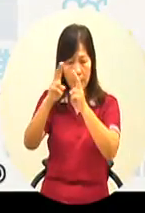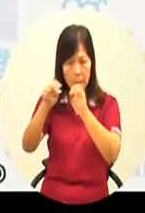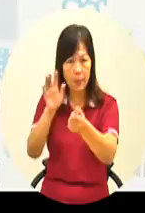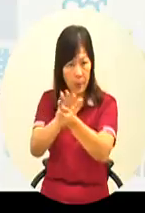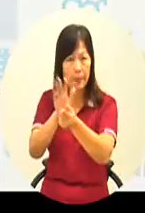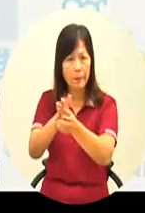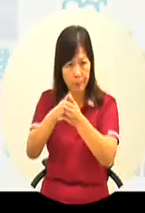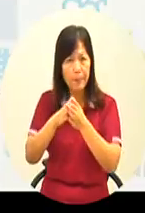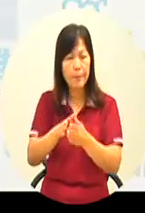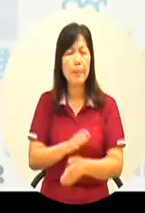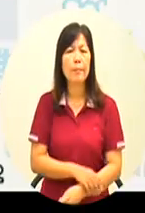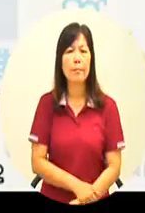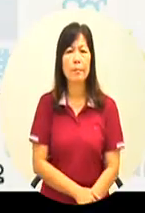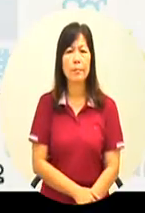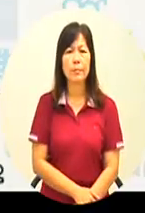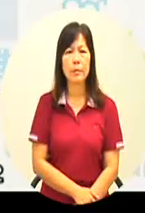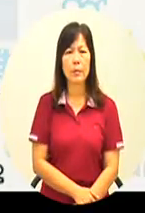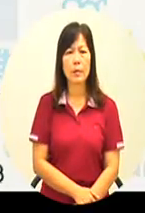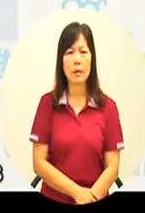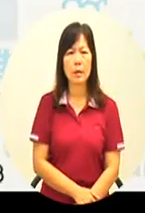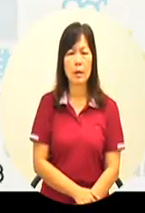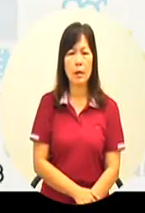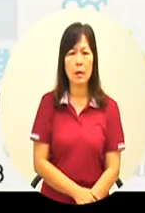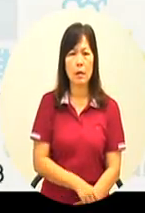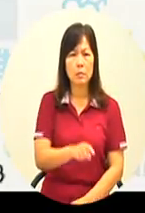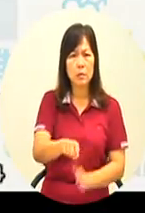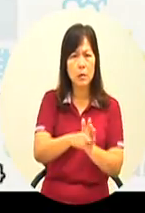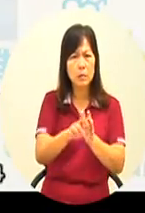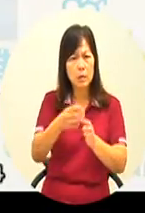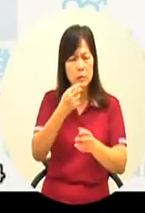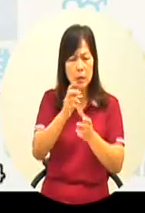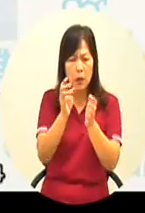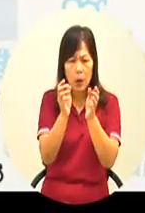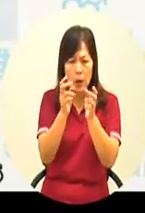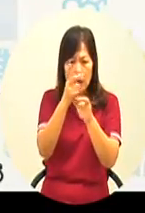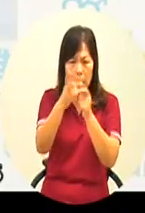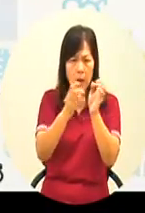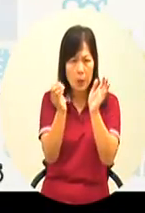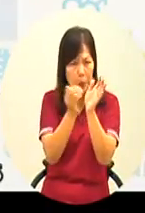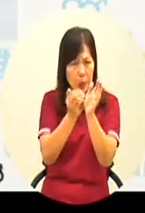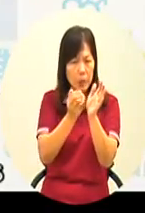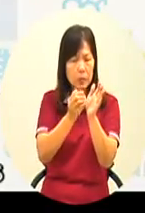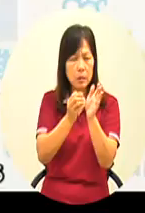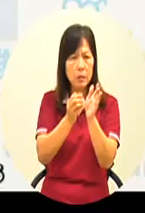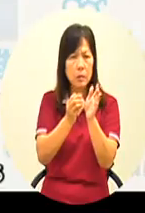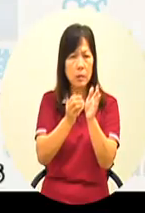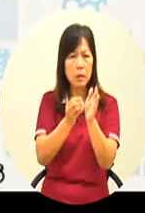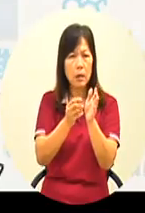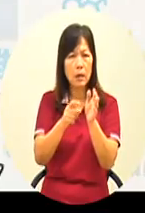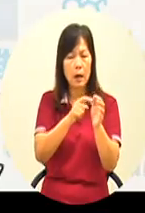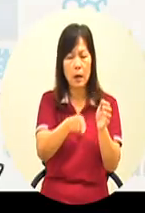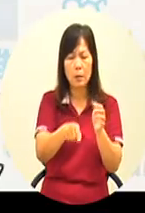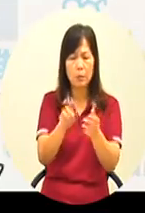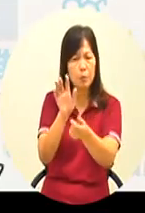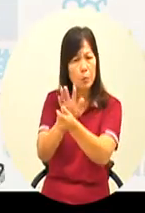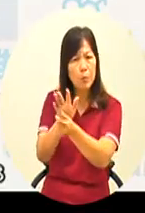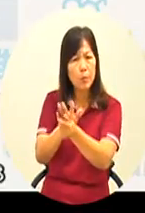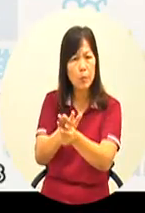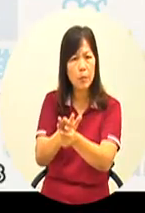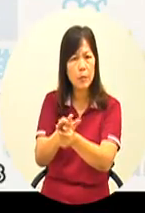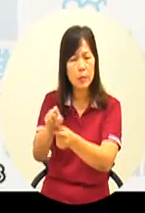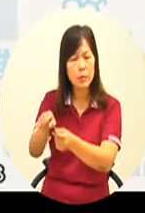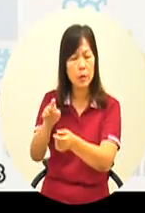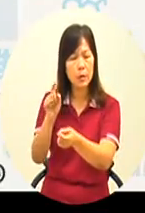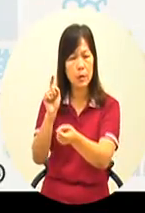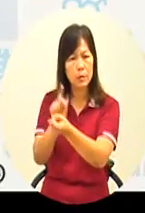助。那我不晓得这样子的快两年的时间下来，那民政局这边对于这